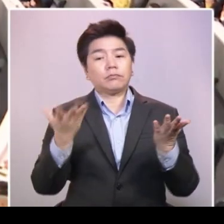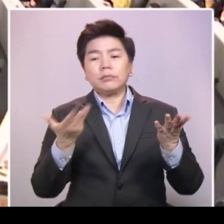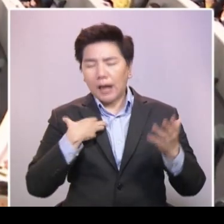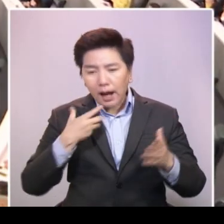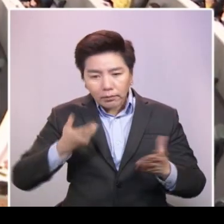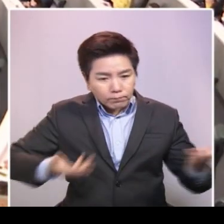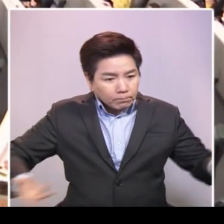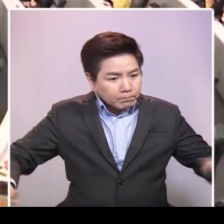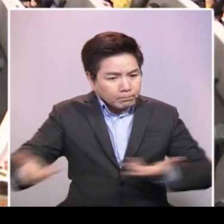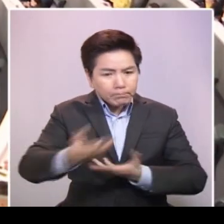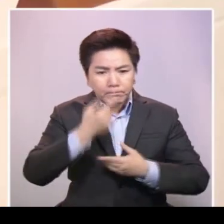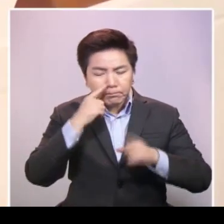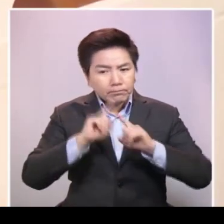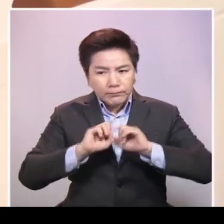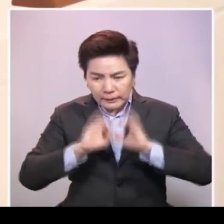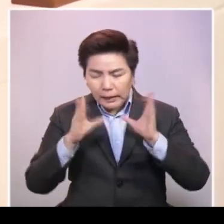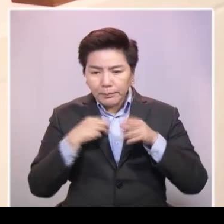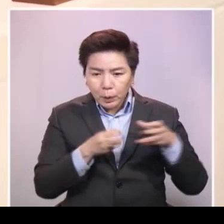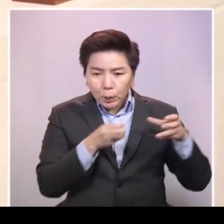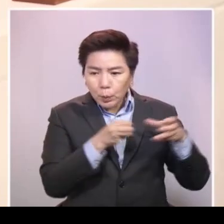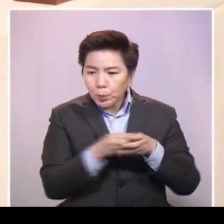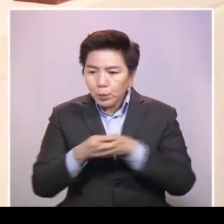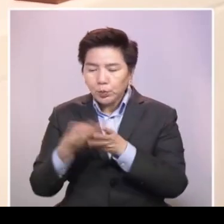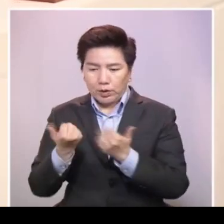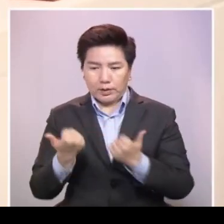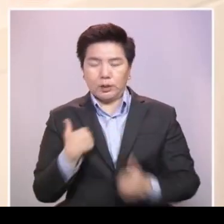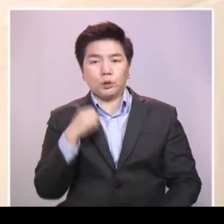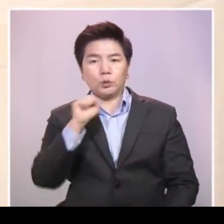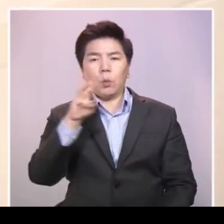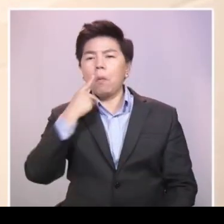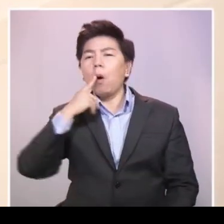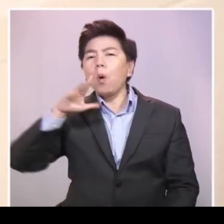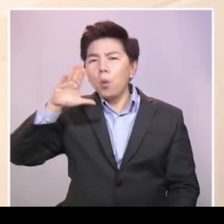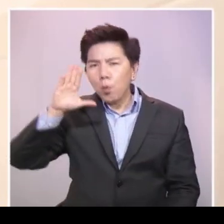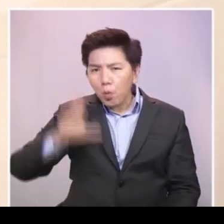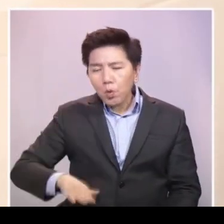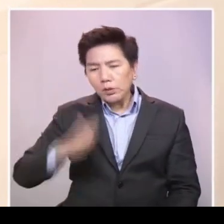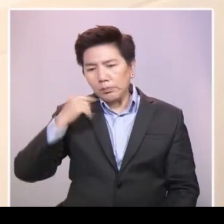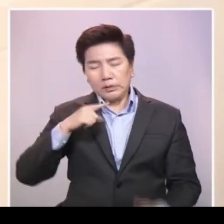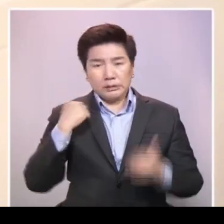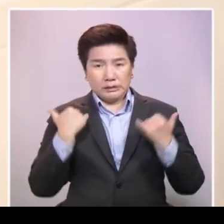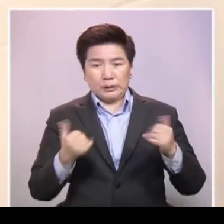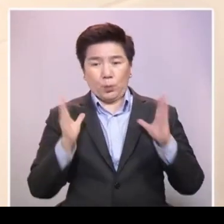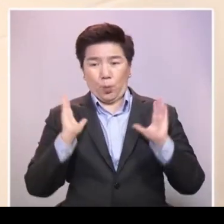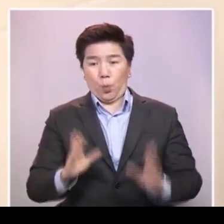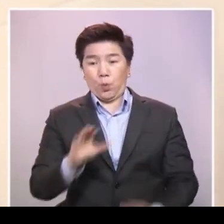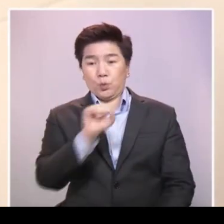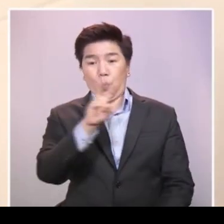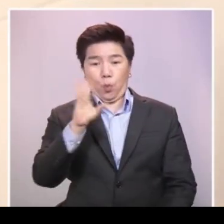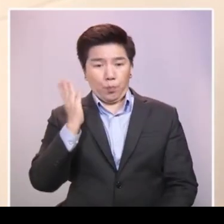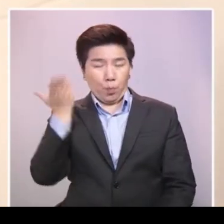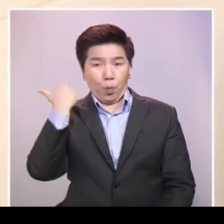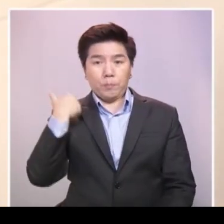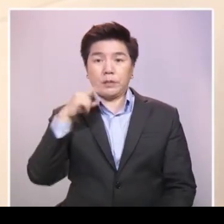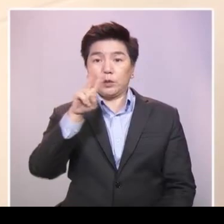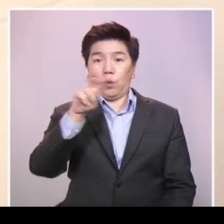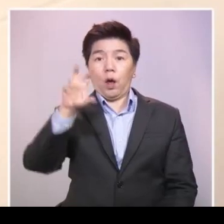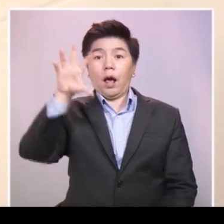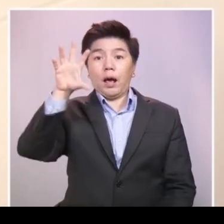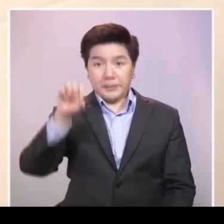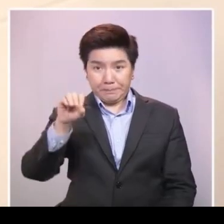มีความหลากหลายชัดเจนขณะที่สวที่เสนอให้รถนั้นก็บอกว่าตอนนี้เนี่ยสวลดลงค่ะเดิมเนี่ยมี